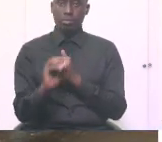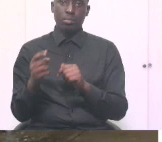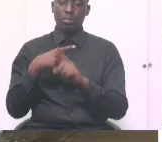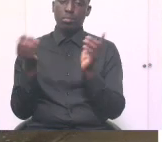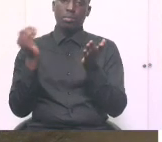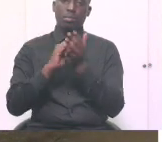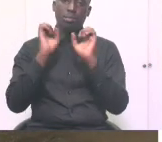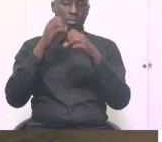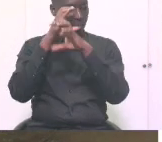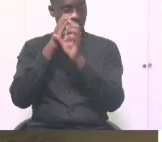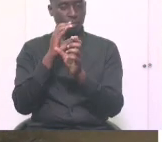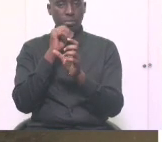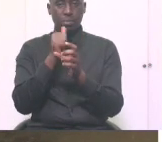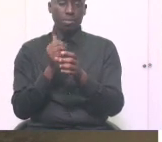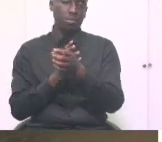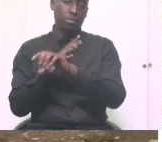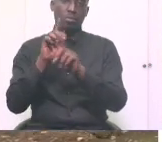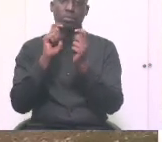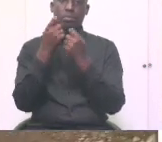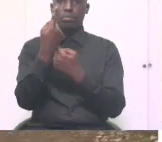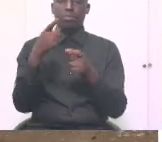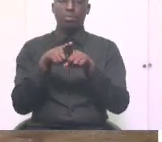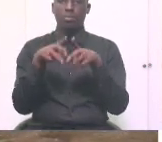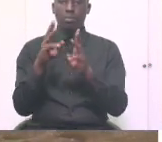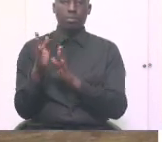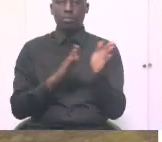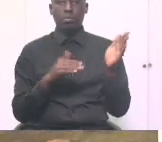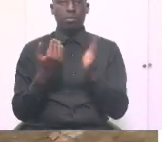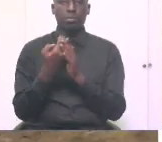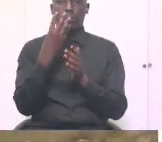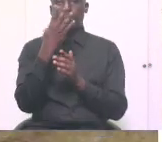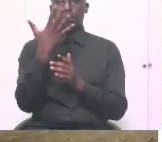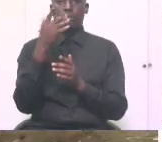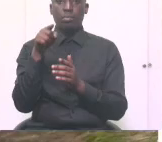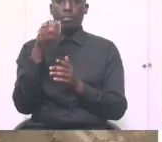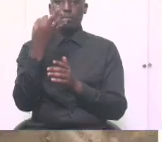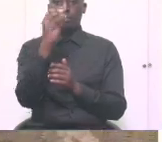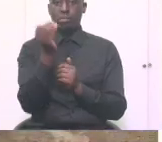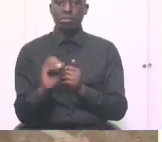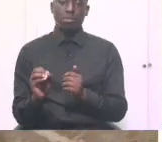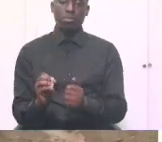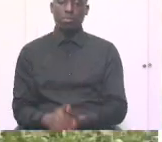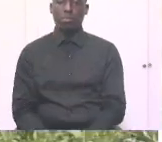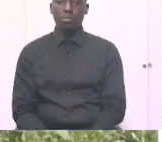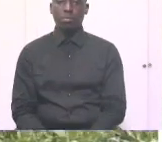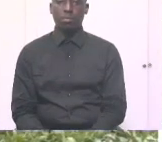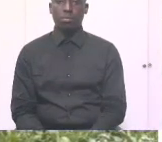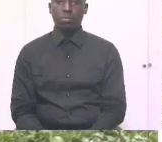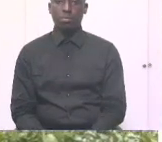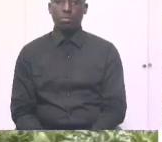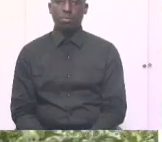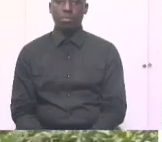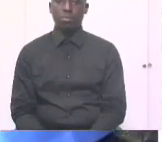nanone babashije gupimisha inda zitararenze igihembwe cya mbere nk'uko biteganywa, bangana na 45.3%. Radio TV 10 mu karere ka